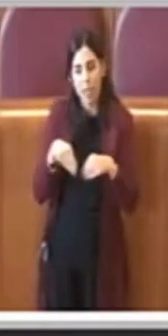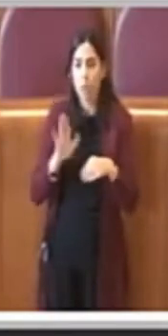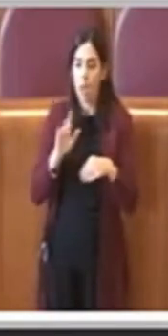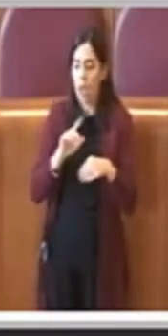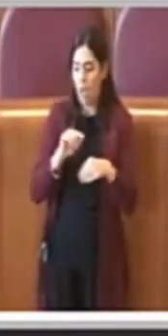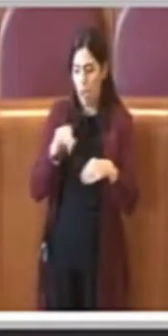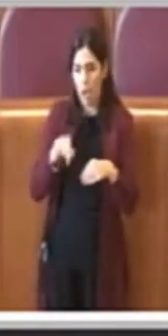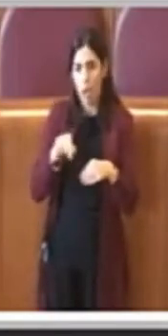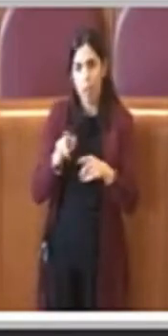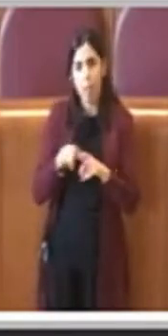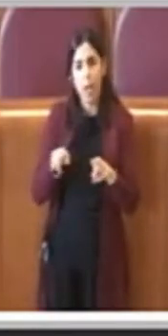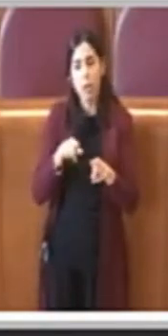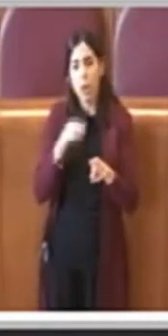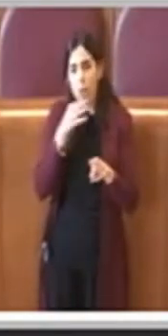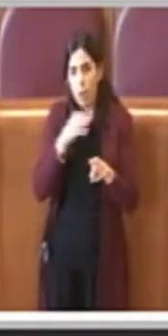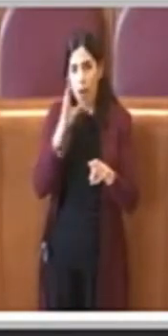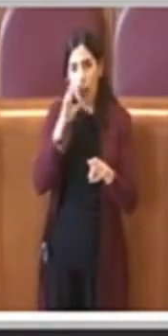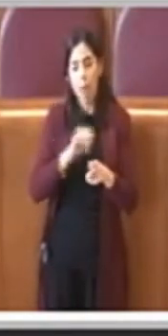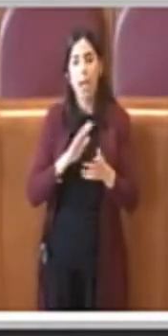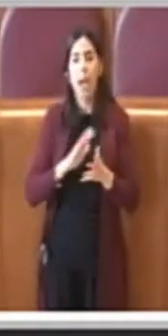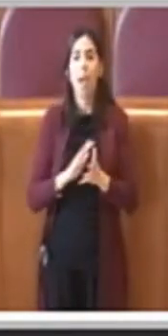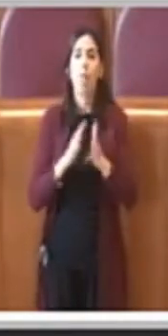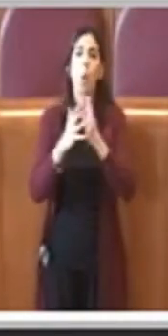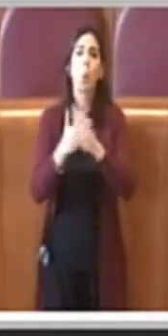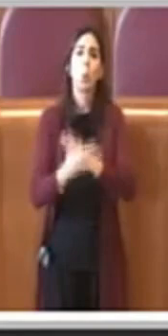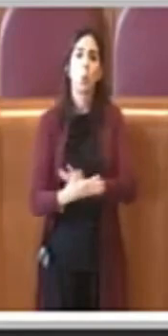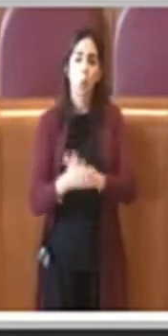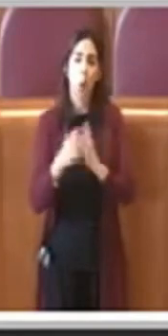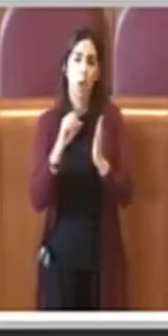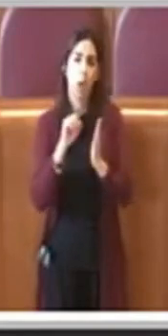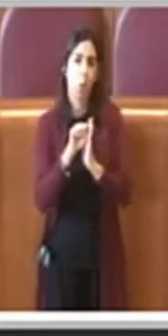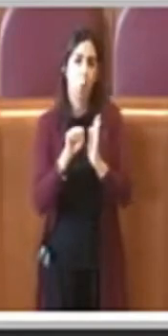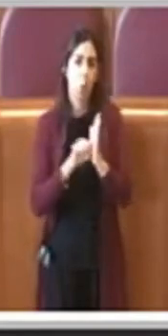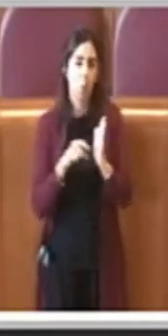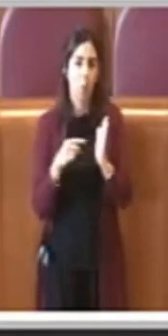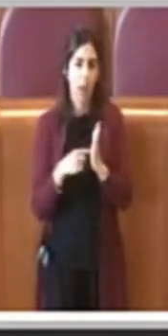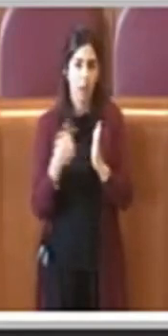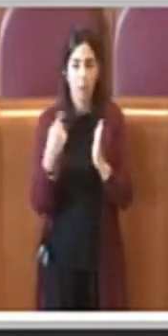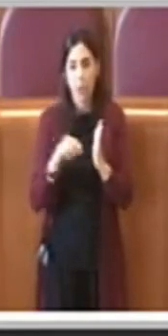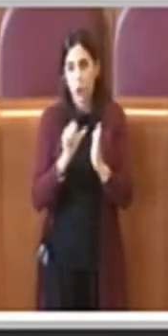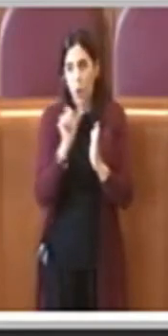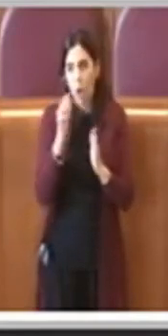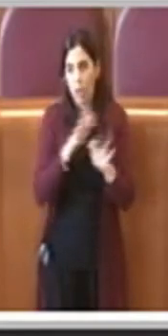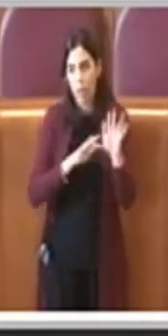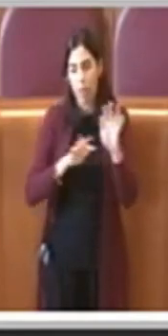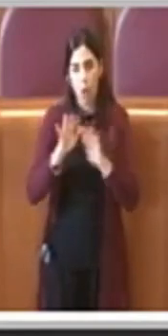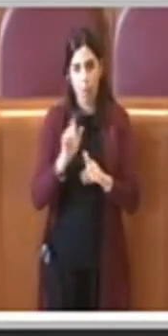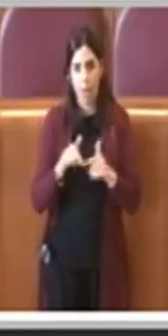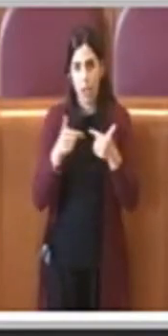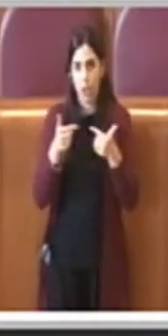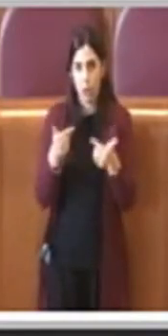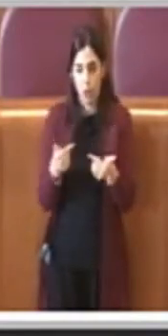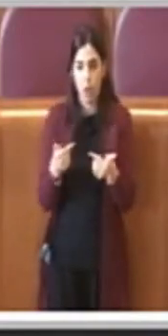l'evoluzione di questo atto normativo. Ecco, questo solo un'ulteriore informazione